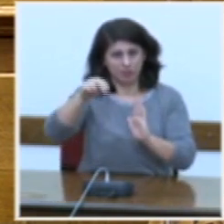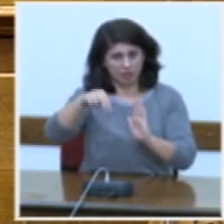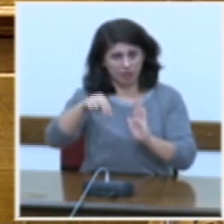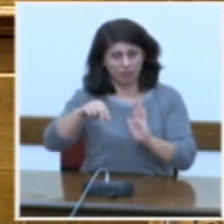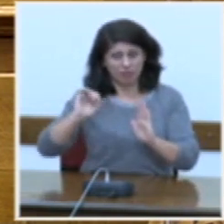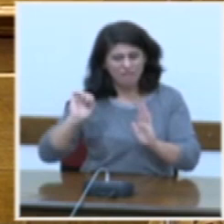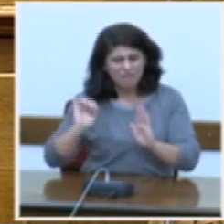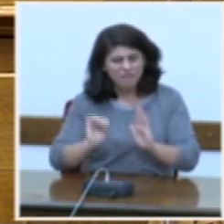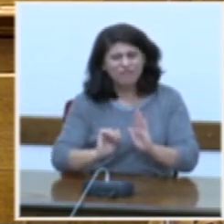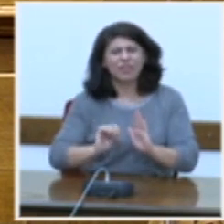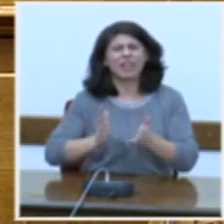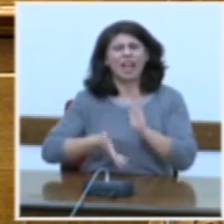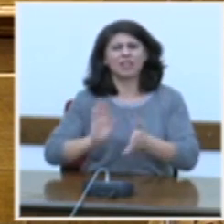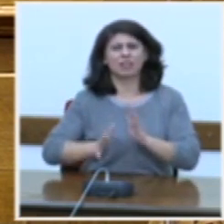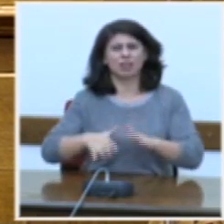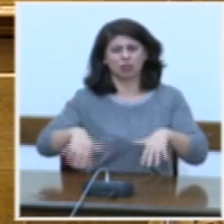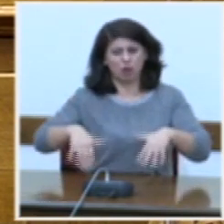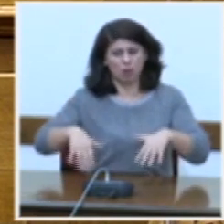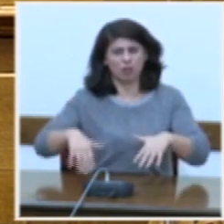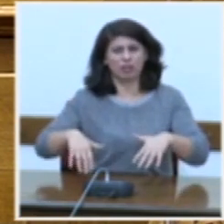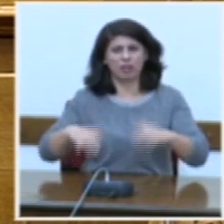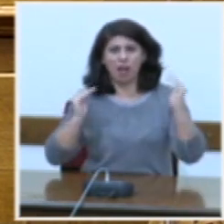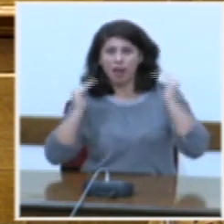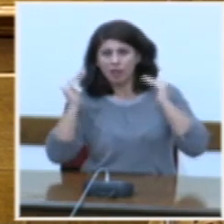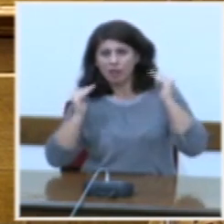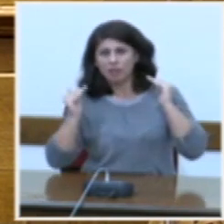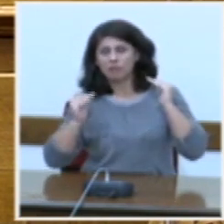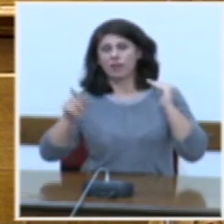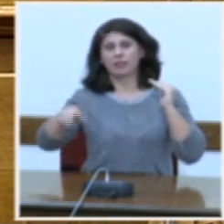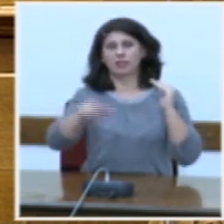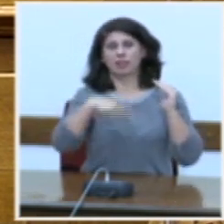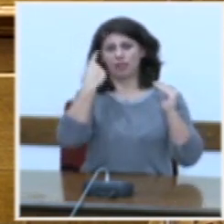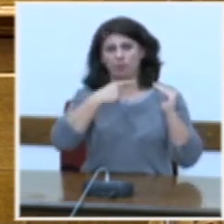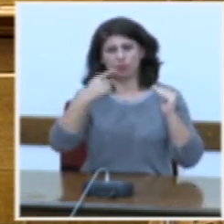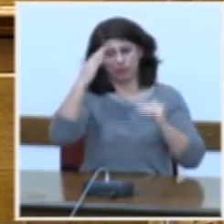βίας, τρομοκρατίας, ανασφάλειας κάθε μορφής. Χαίρετε.